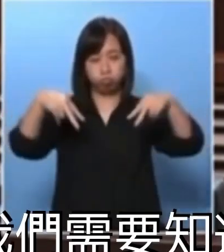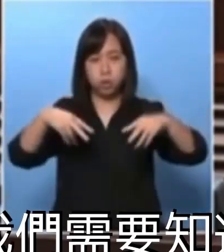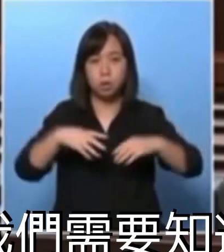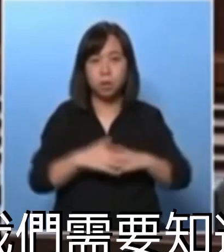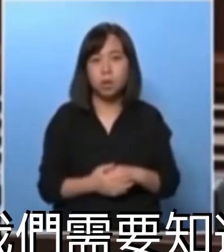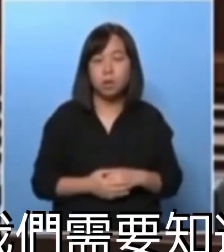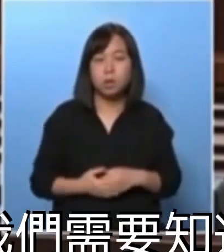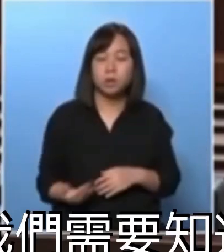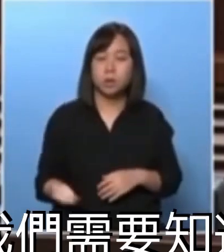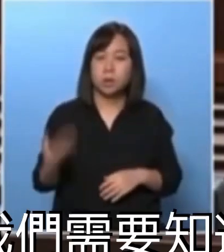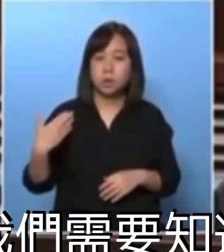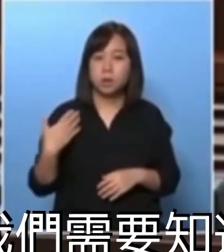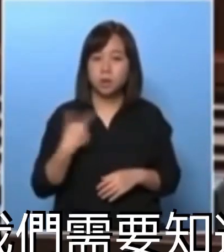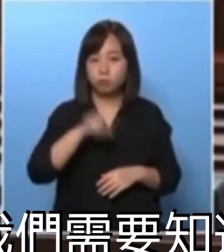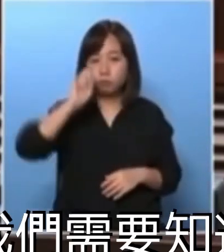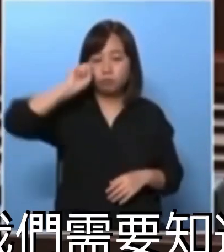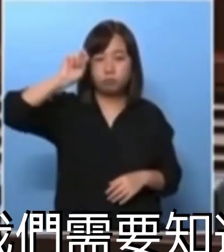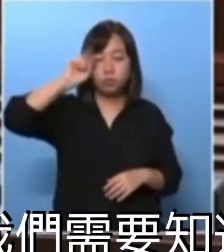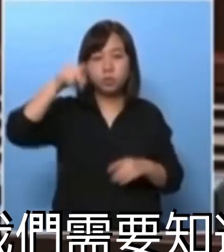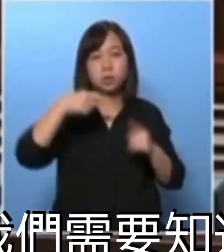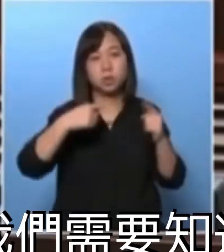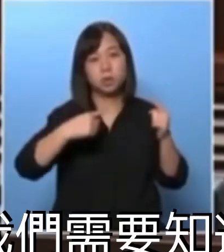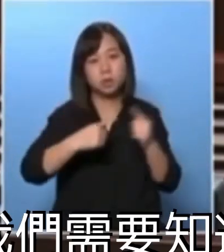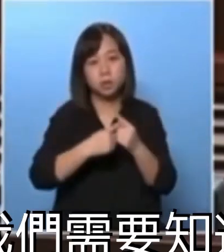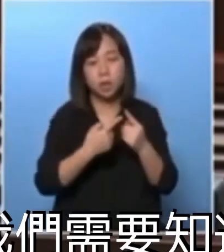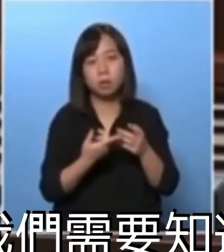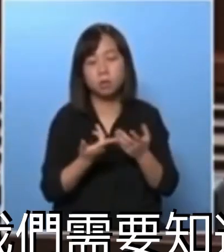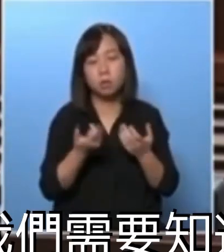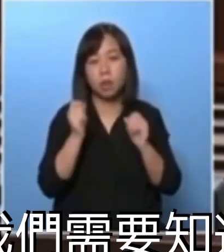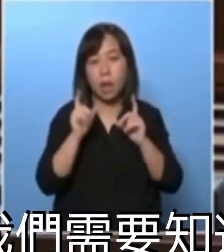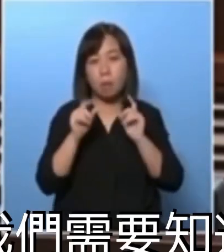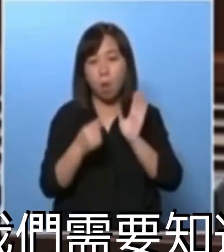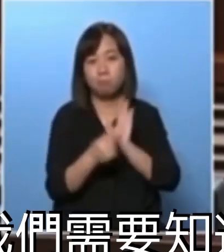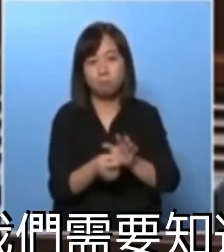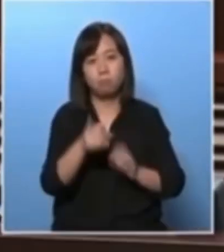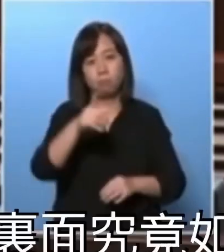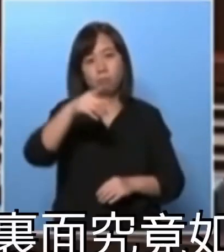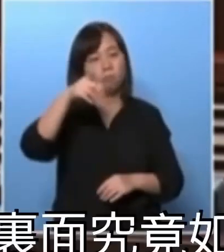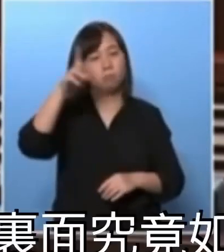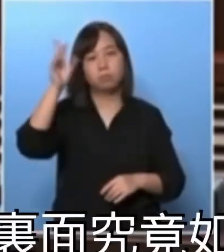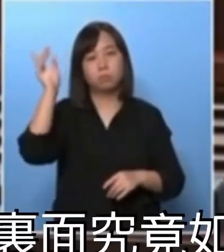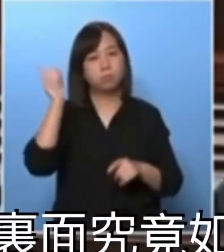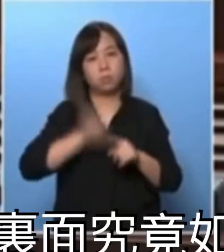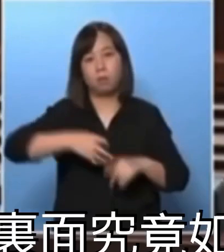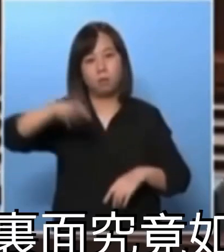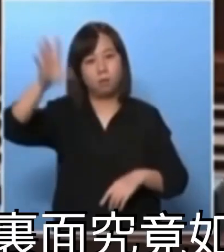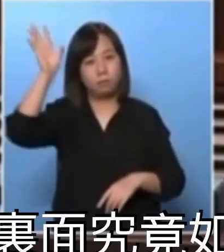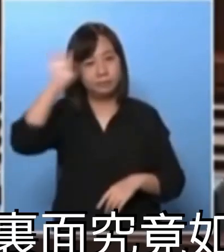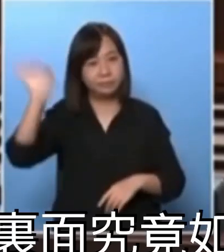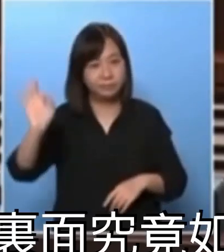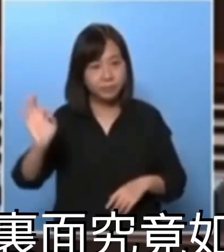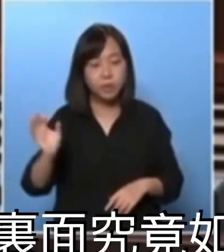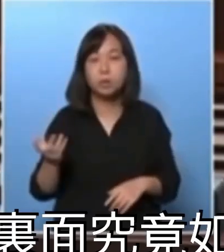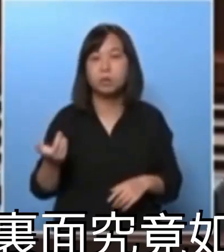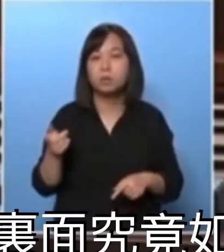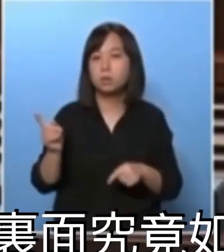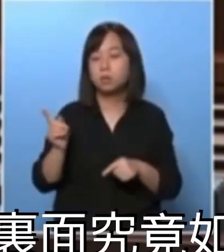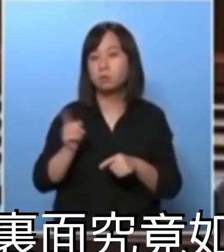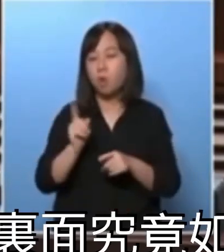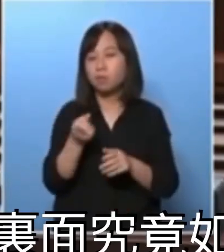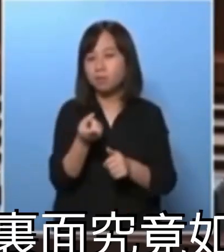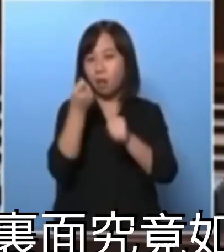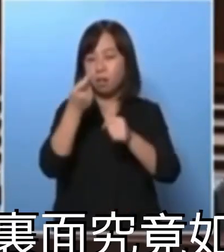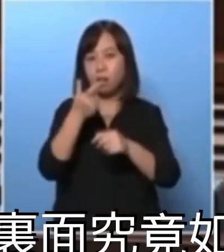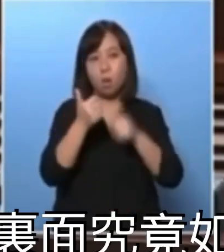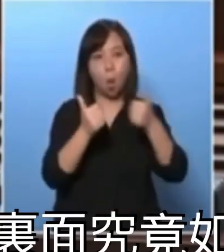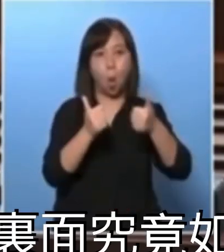日喺呢份咁嘅所谓嘅初步嘅 marking scheme 出嚟系几咁荒谬，里面究竟嘅情况系点样引导啲人答